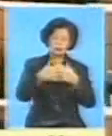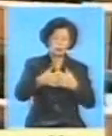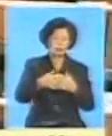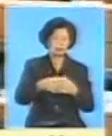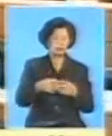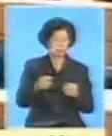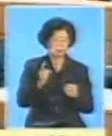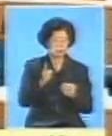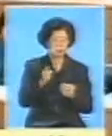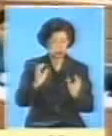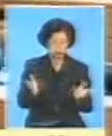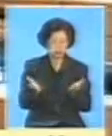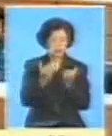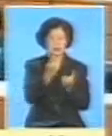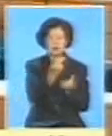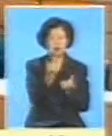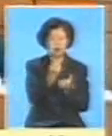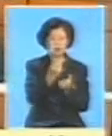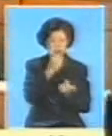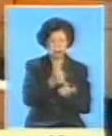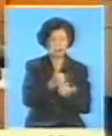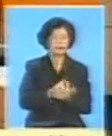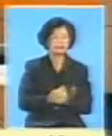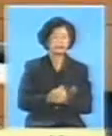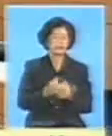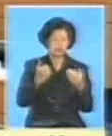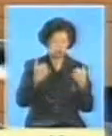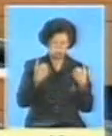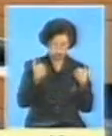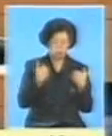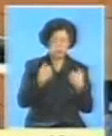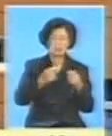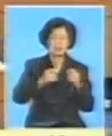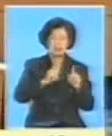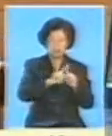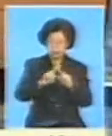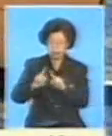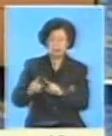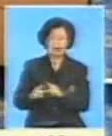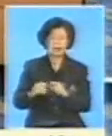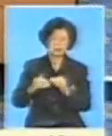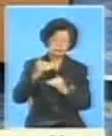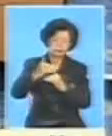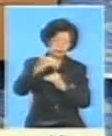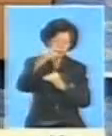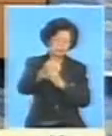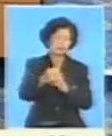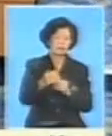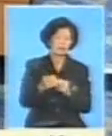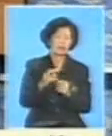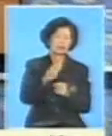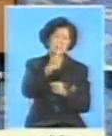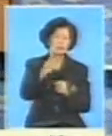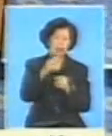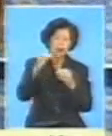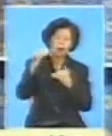ทั้ง2ประการไปพร้อมๆกันนะครับให้ได้เพราะว่าวันนี้เราต้องมีความหลากหลายในการเดิน น้าประเทศไปพึ่งหวังพึ่งอย่างเดียวหวังพึ่งส่ง